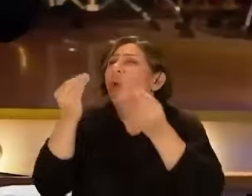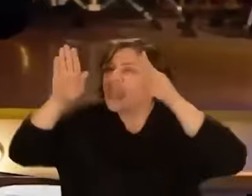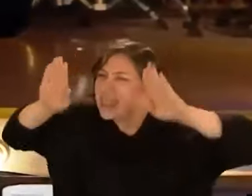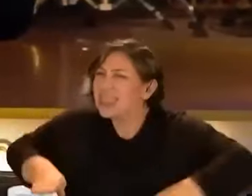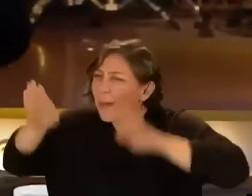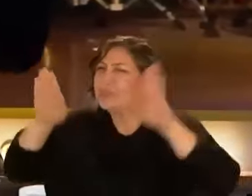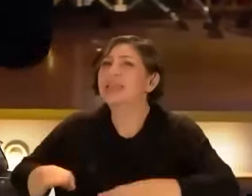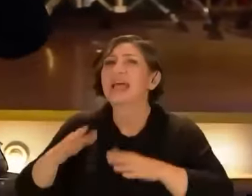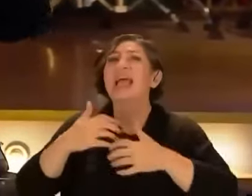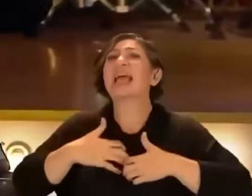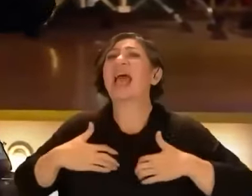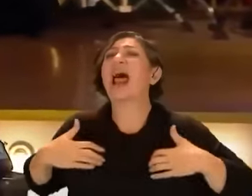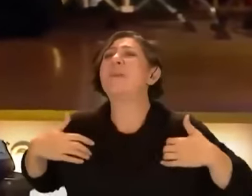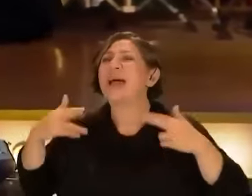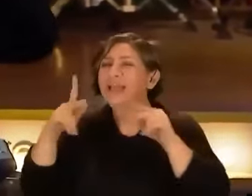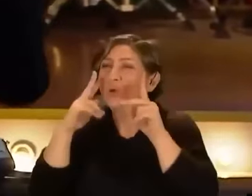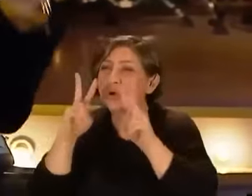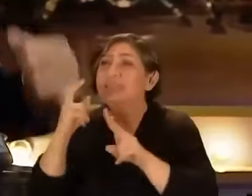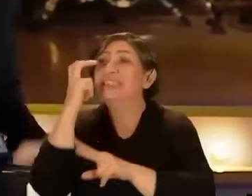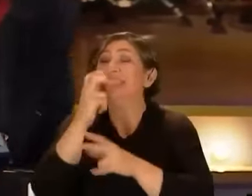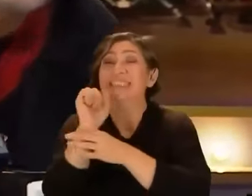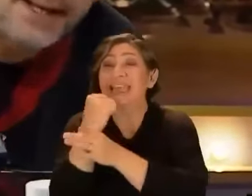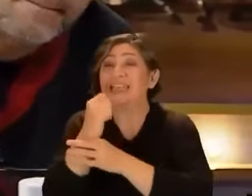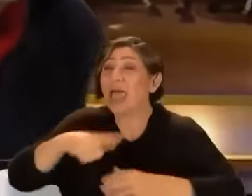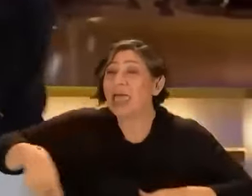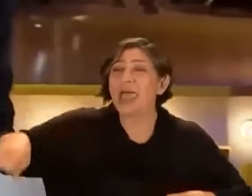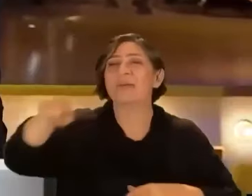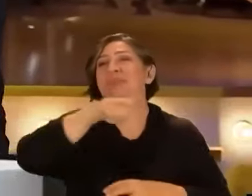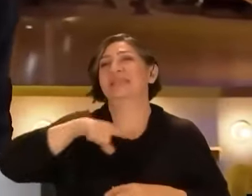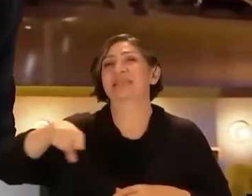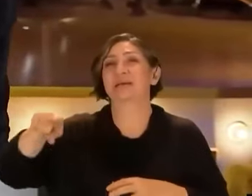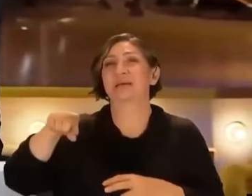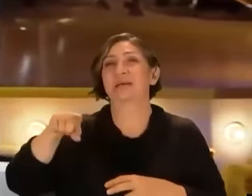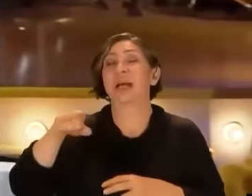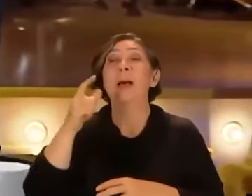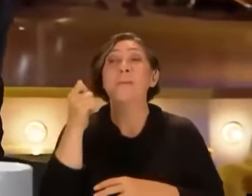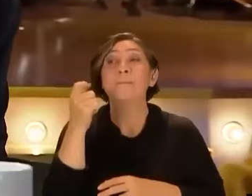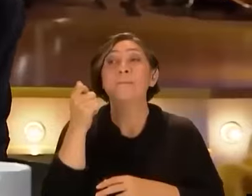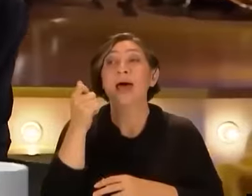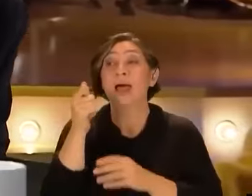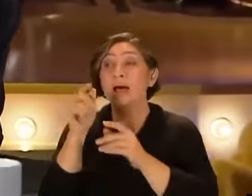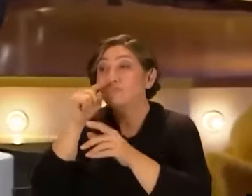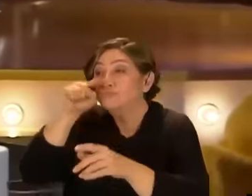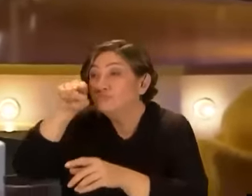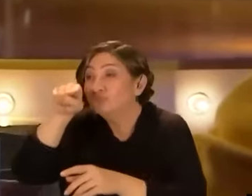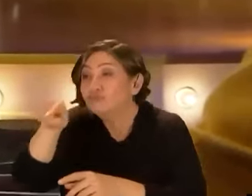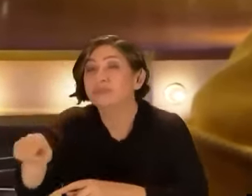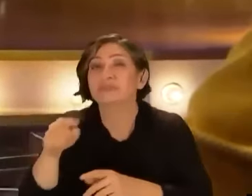tanrılaştırdığın, kahramanlaştırdığın bütün sanatçılar, hepsi paraya tamah etmiş